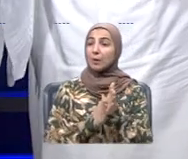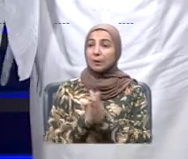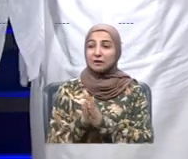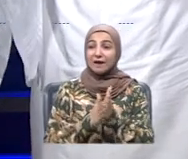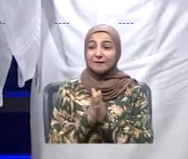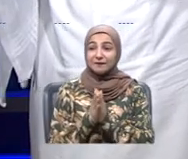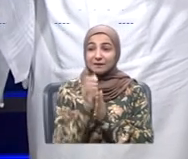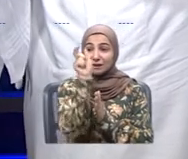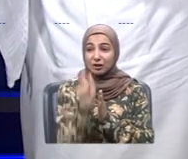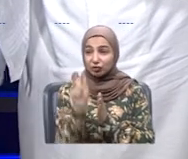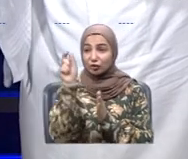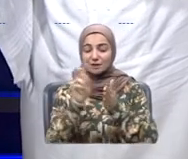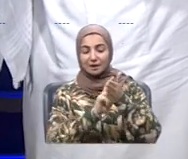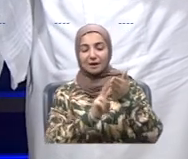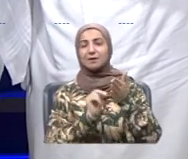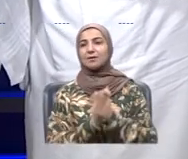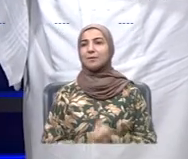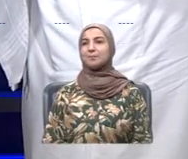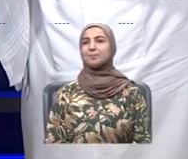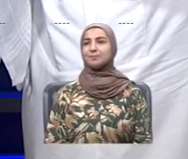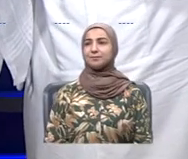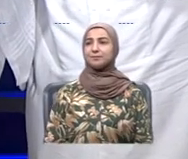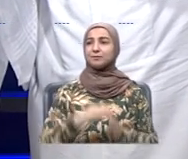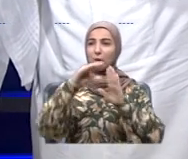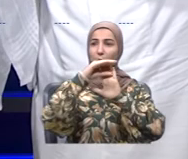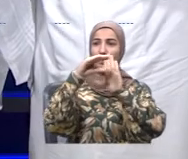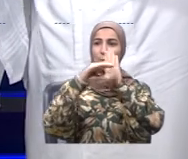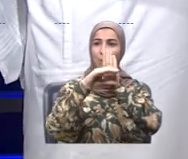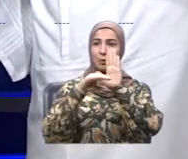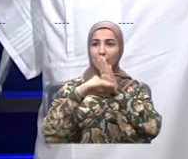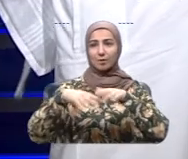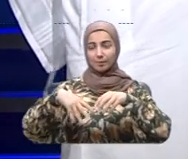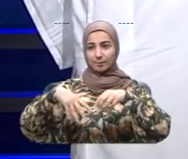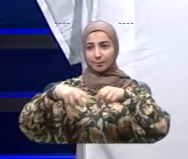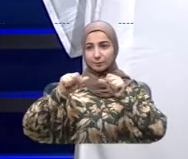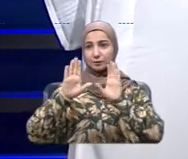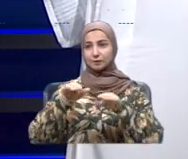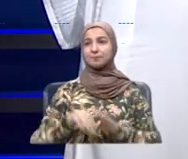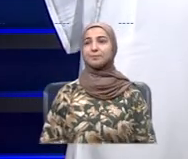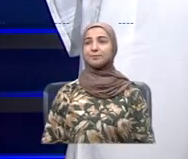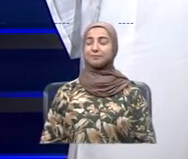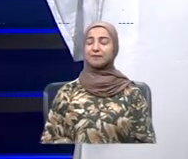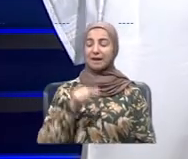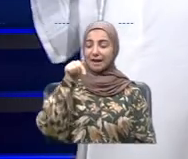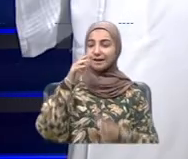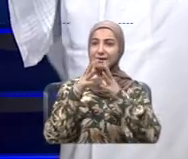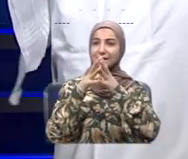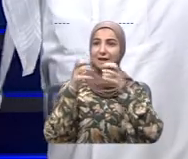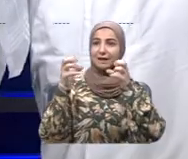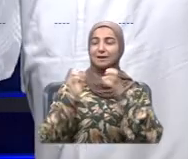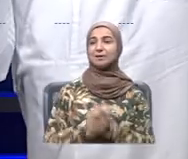إلى القراءة. بعد أن حددنا المقاطع وقسمناها نبدأ بتحليل